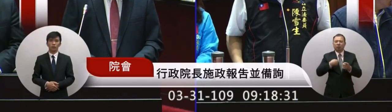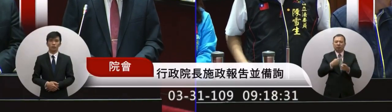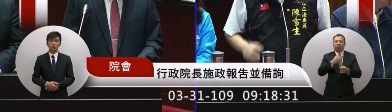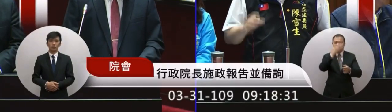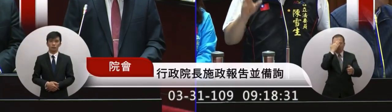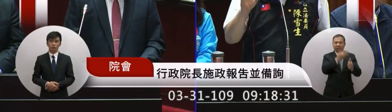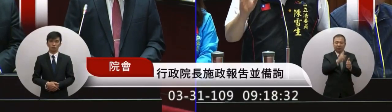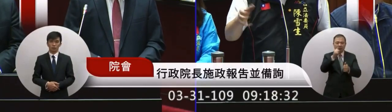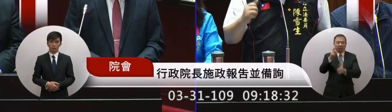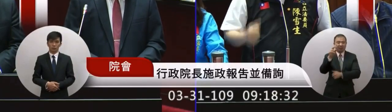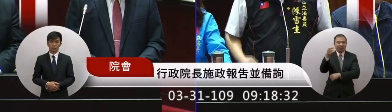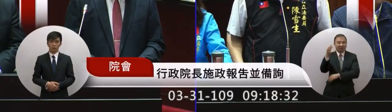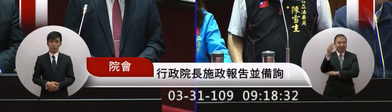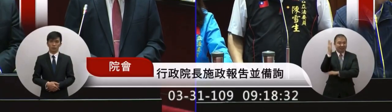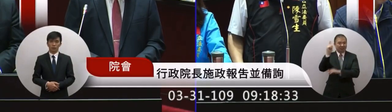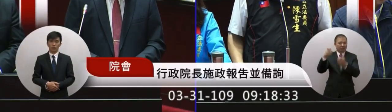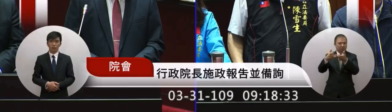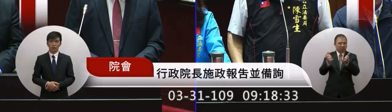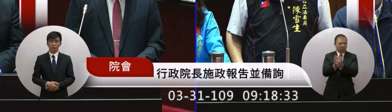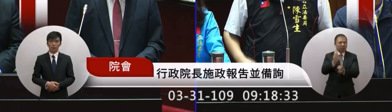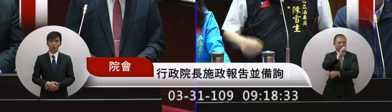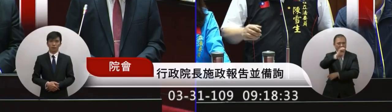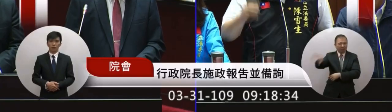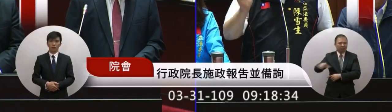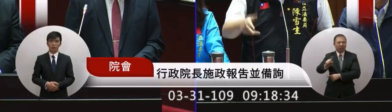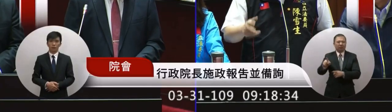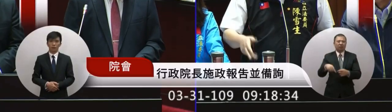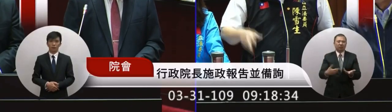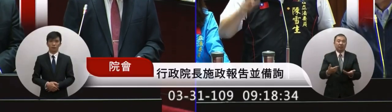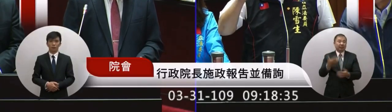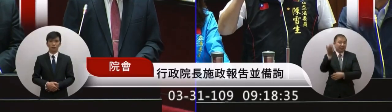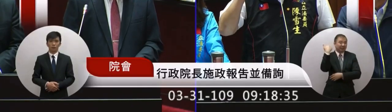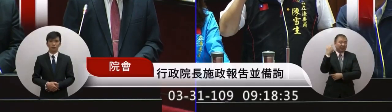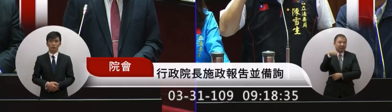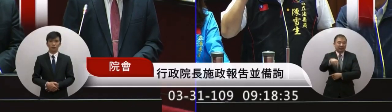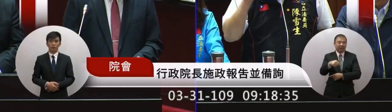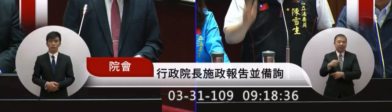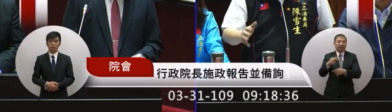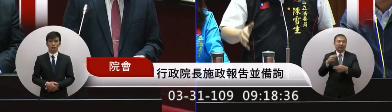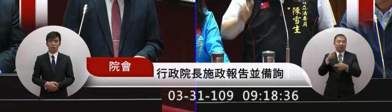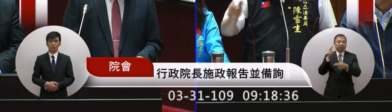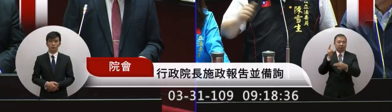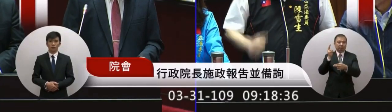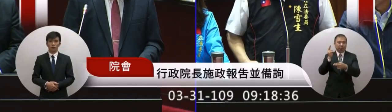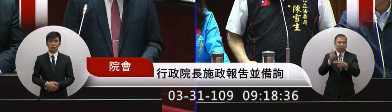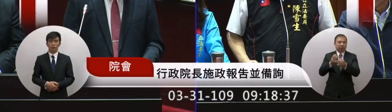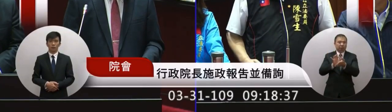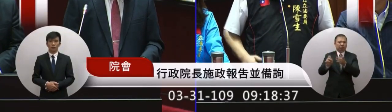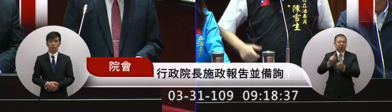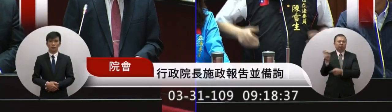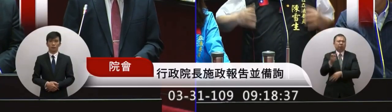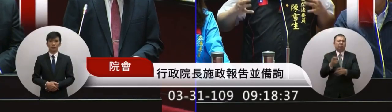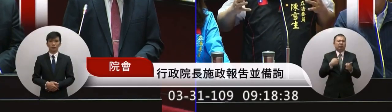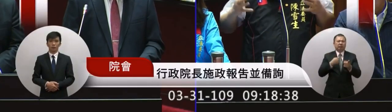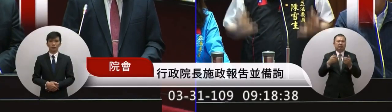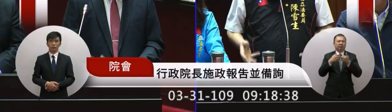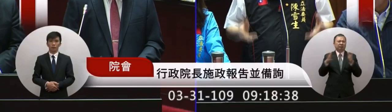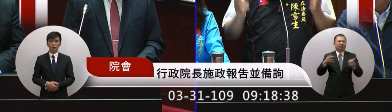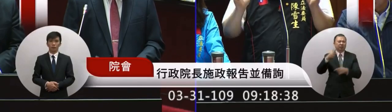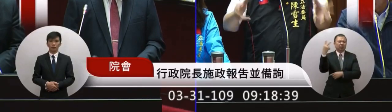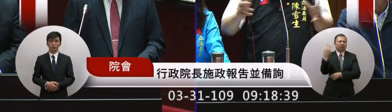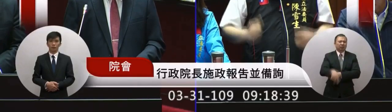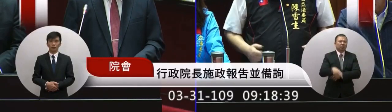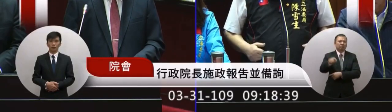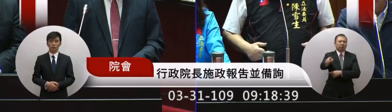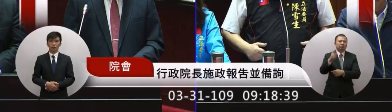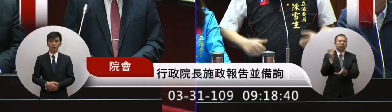哈，不要再去抽企业的银根了哈。以前信贷不好，你现在不要在这个节骨眼再抽银根。我一定没有钱才